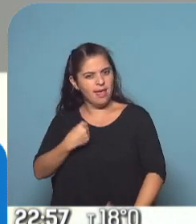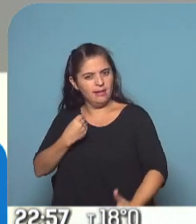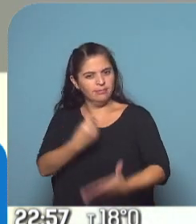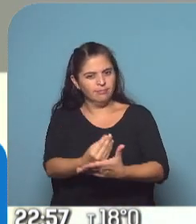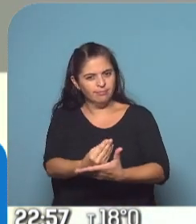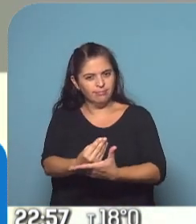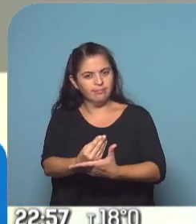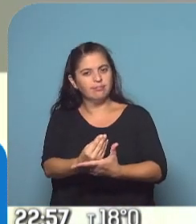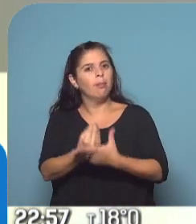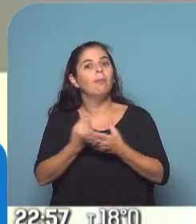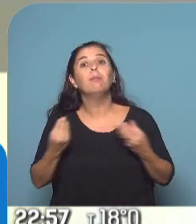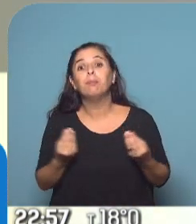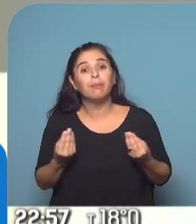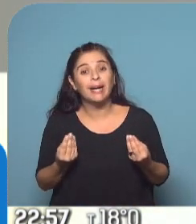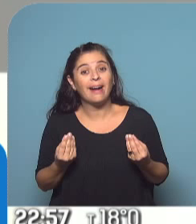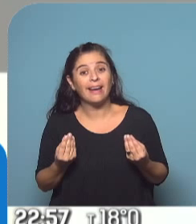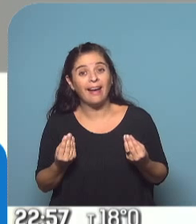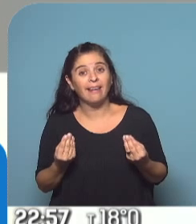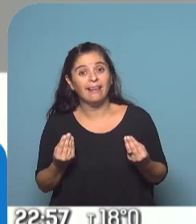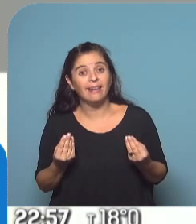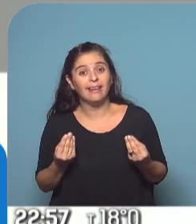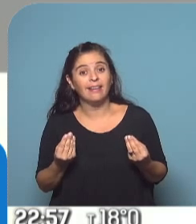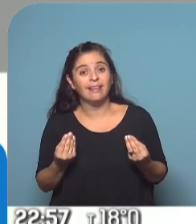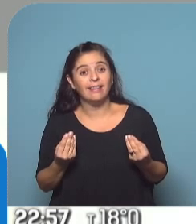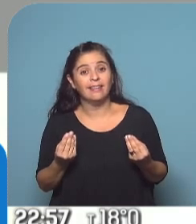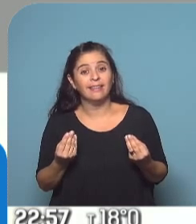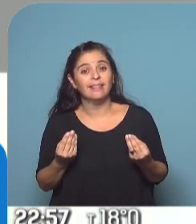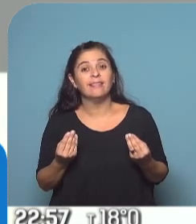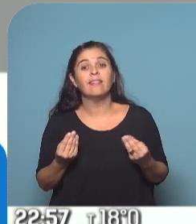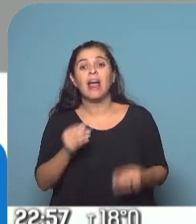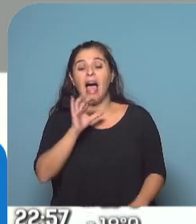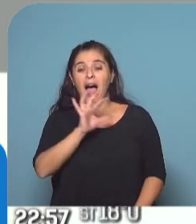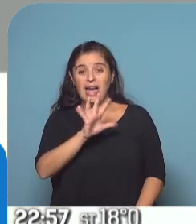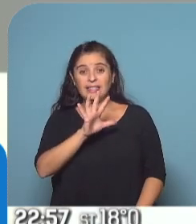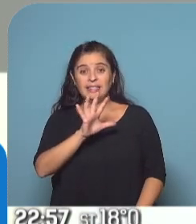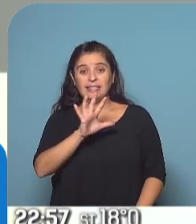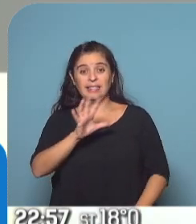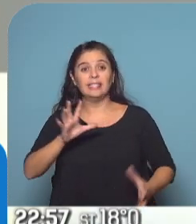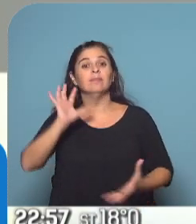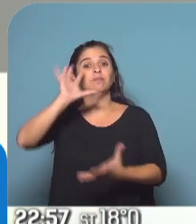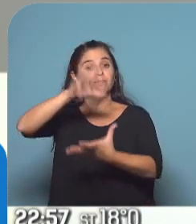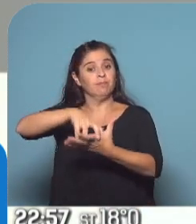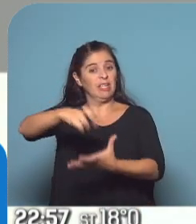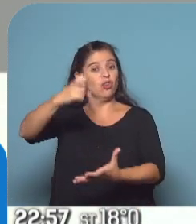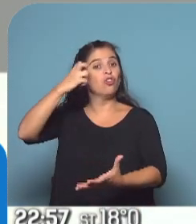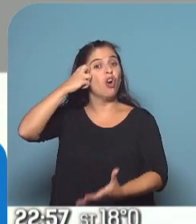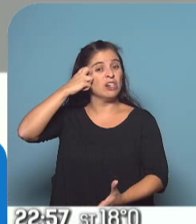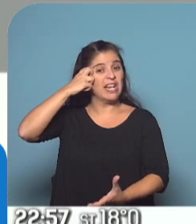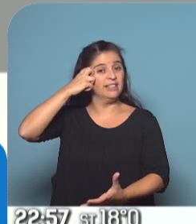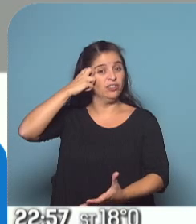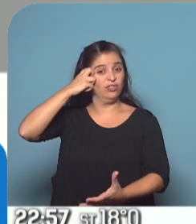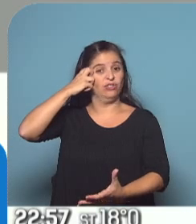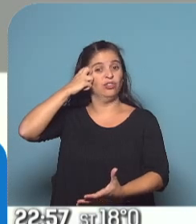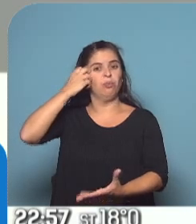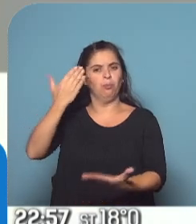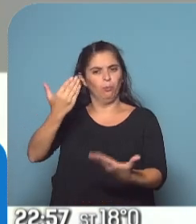Чому? Щоб Верховна Рада могла затягувати дату призначення для інаугурації.